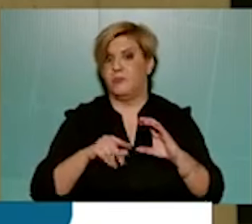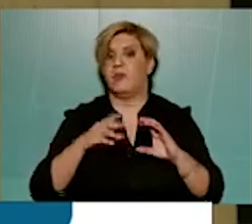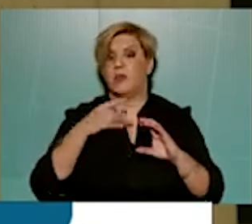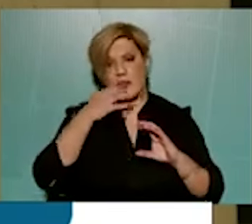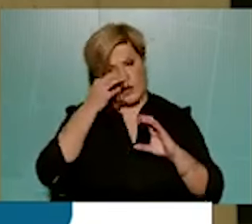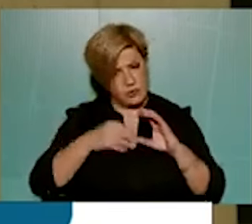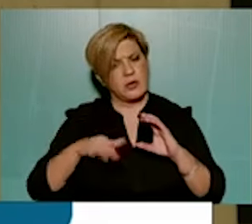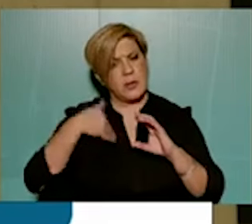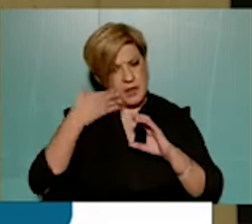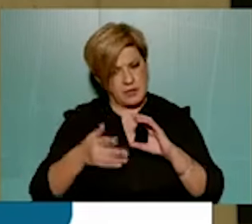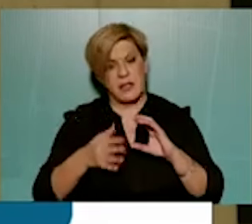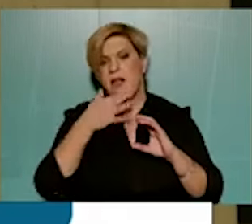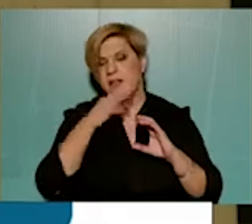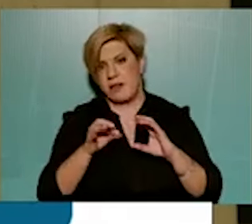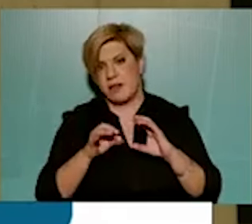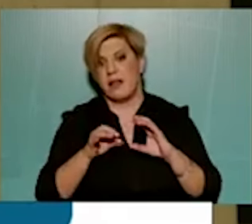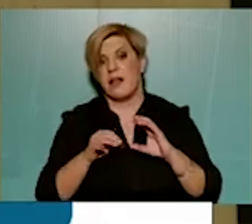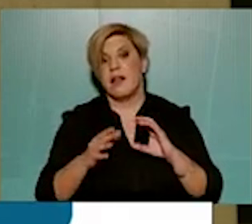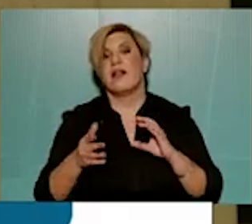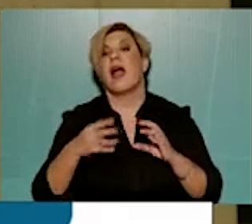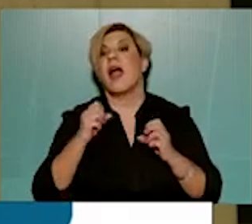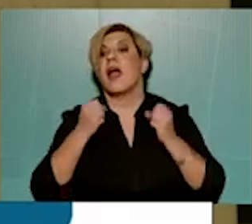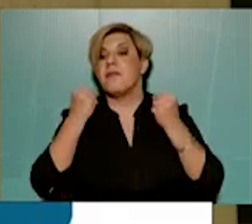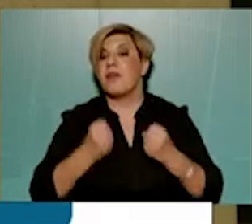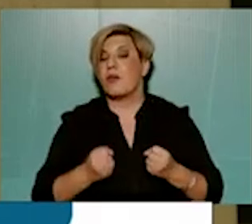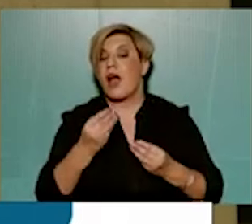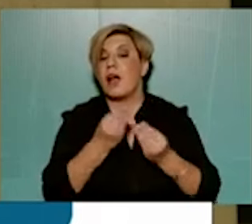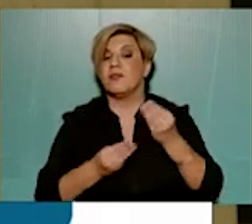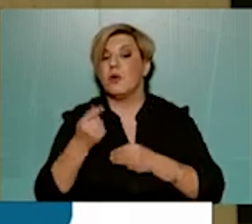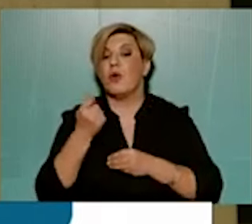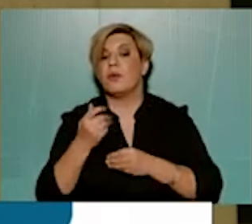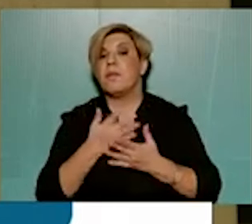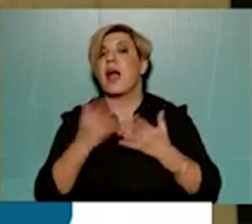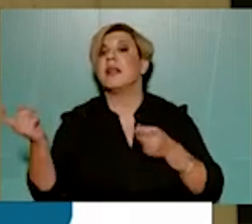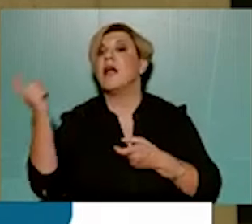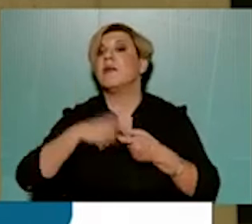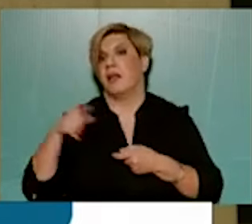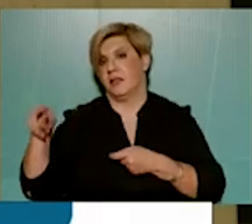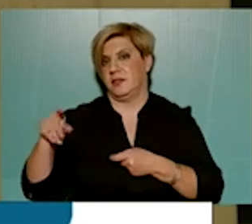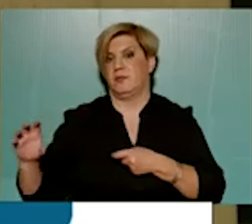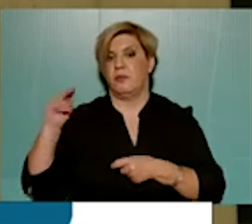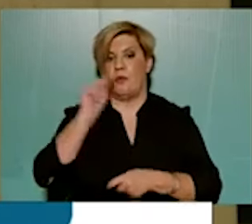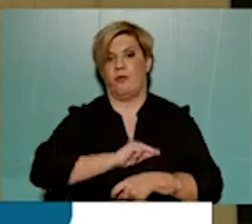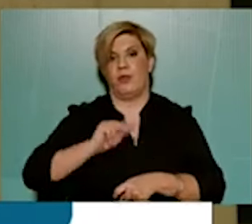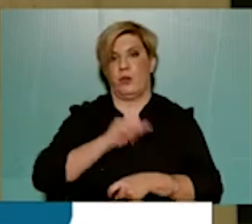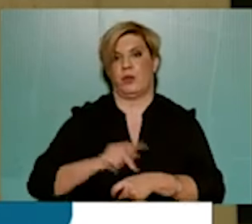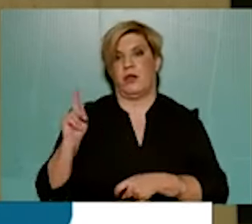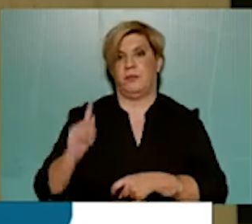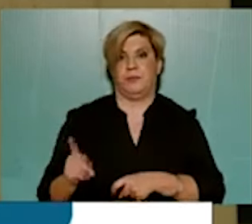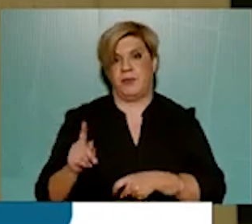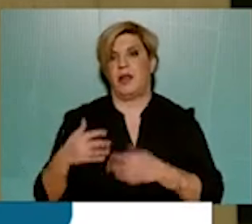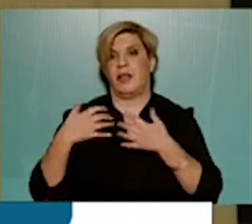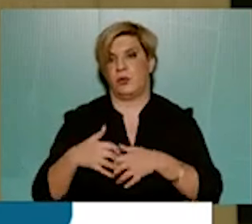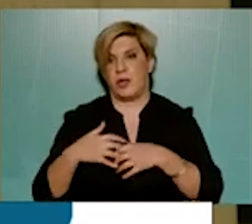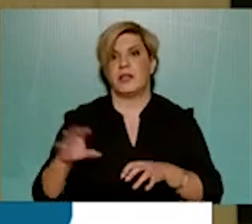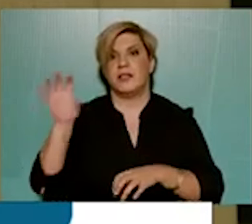θα το εξηγήσω και μετά γιατί, αλλά να επιβαρυνθούν με αυτό το αυξημένο κόστος οι μεγάλες επιχειρήσεις που επωφελούνται από την